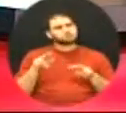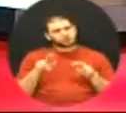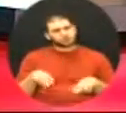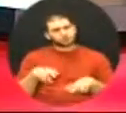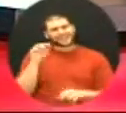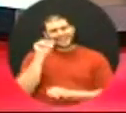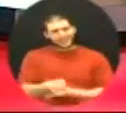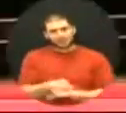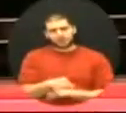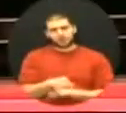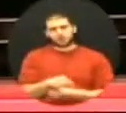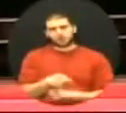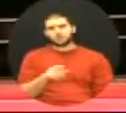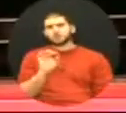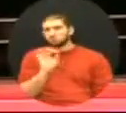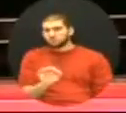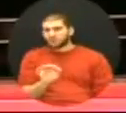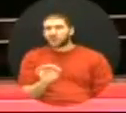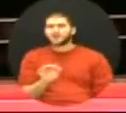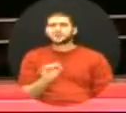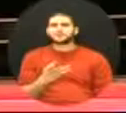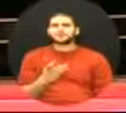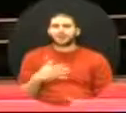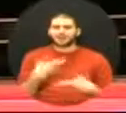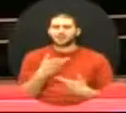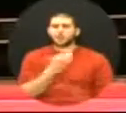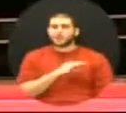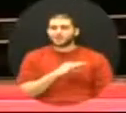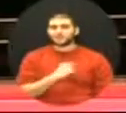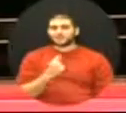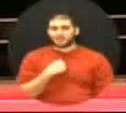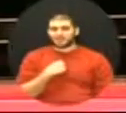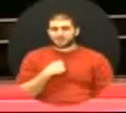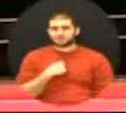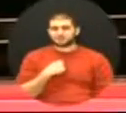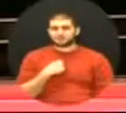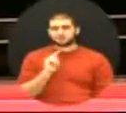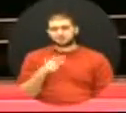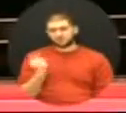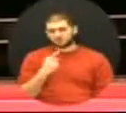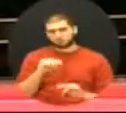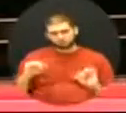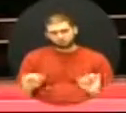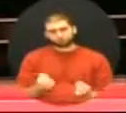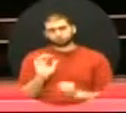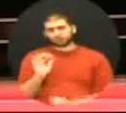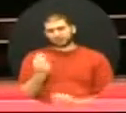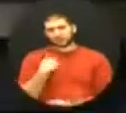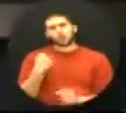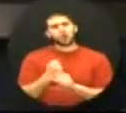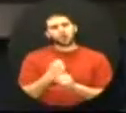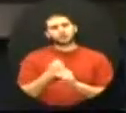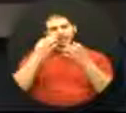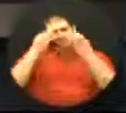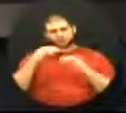התגברה מעל ומעבר כדי לתת את האופי הזה, ואני כשהתגייסתי השבוע למען הדבר הזה, אמרתי אני עושה את זה